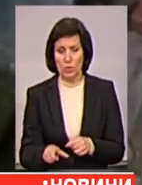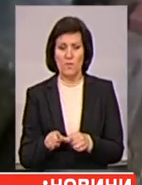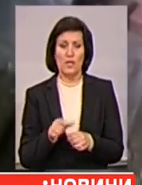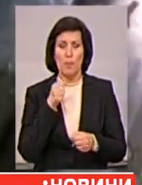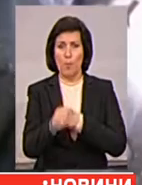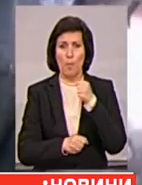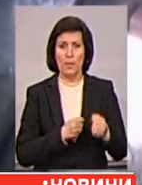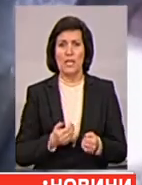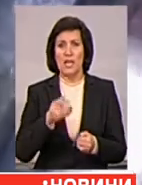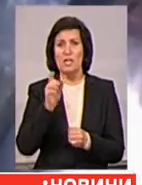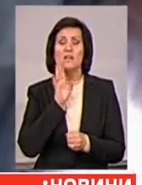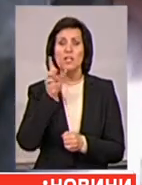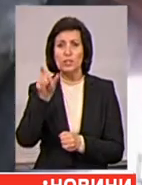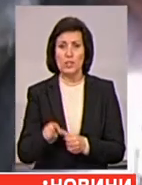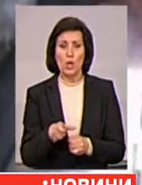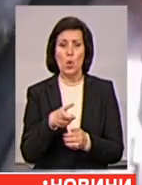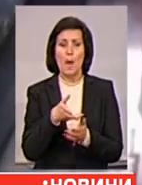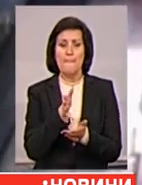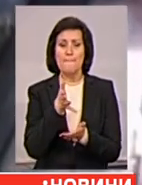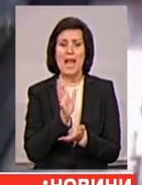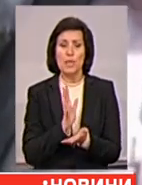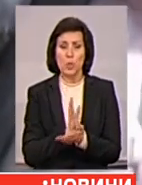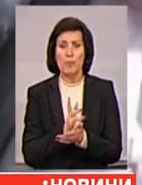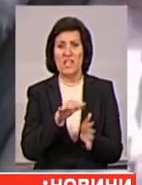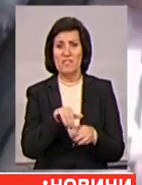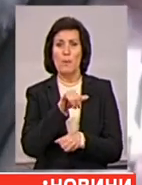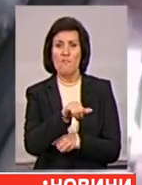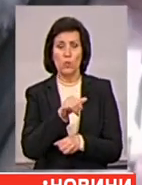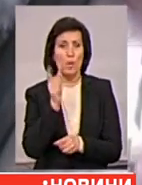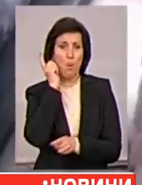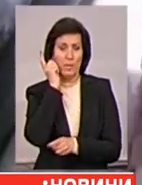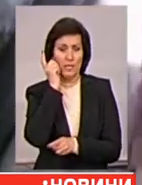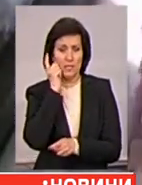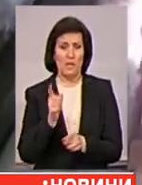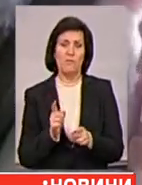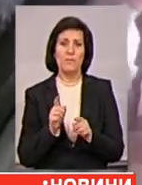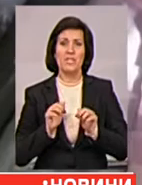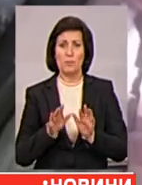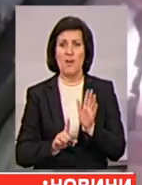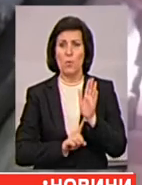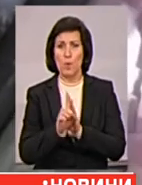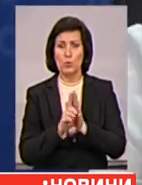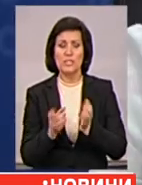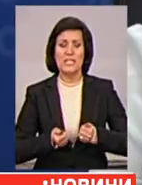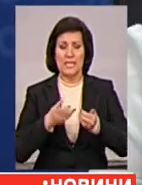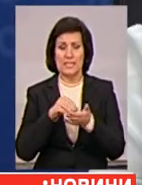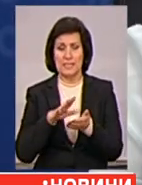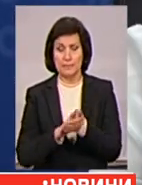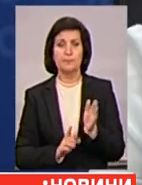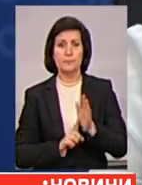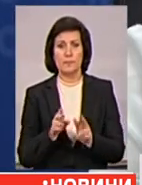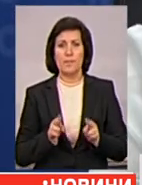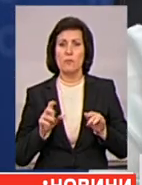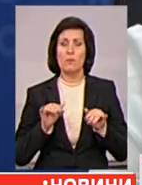жительку Мелітополя, після чого відібрав у неї мобільний телефон. Тож справи порушено одразу за кількома статтями. Розпочати